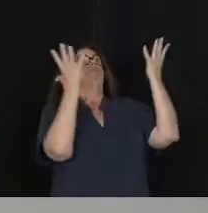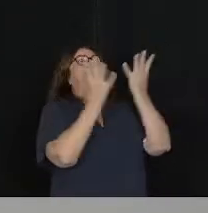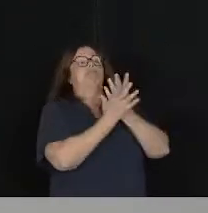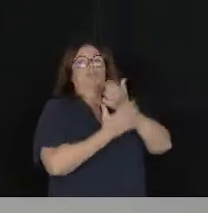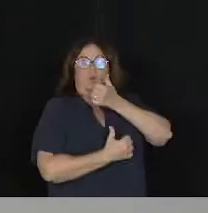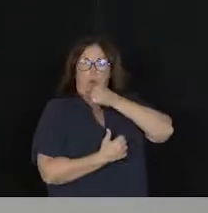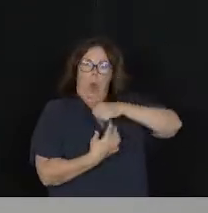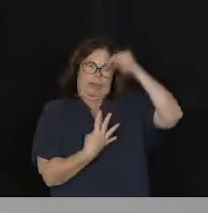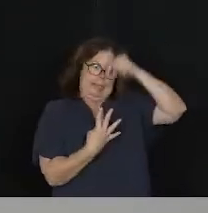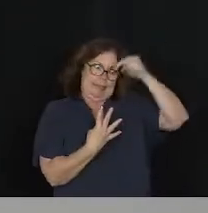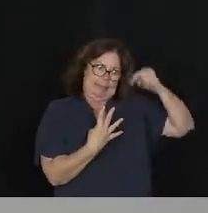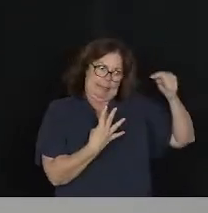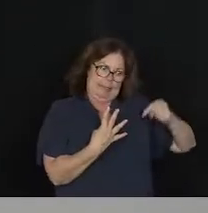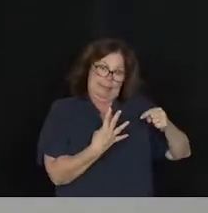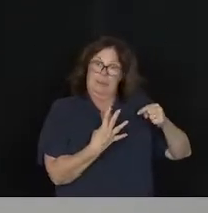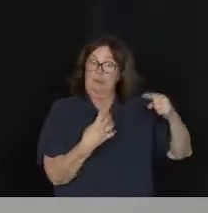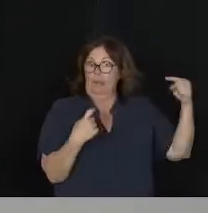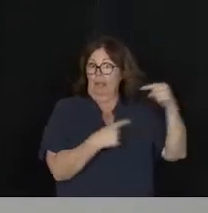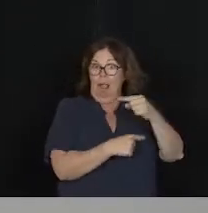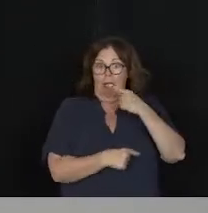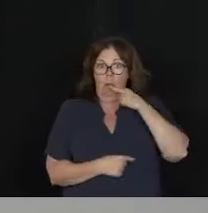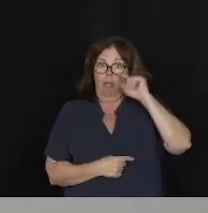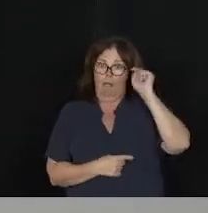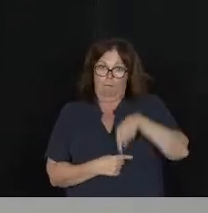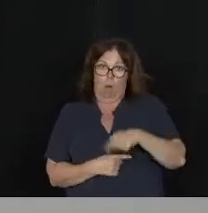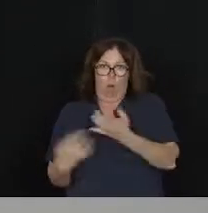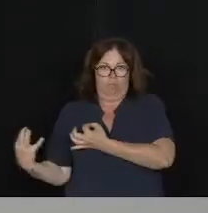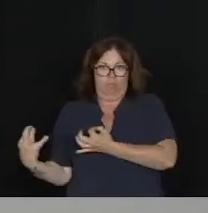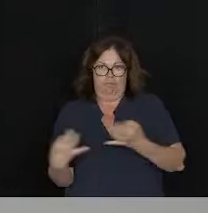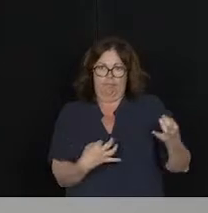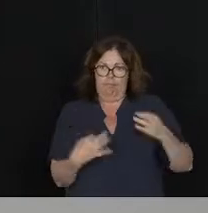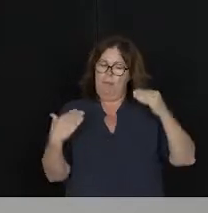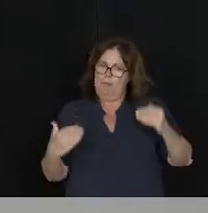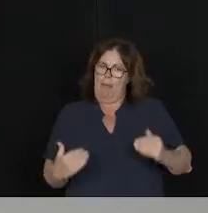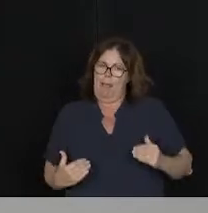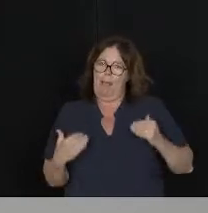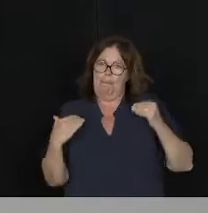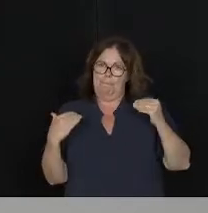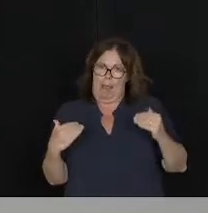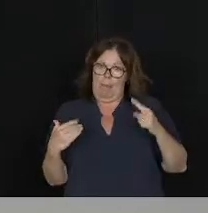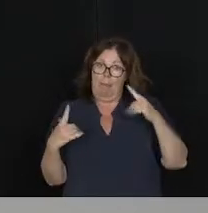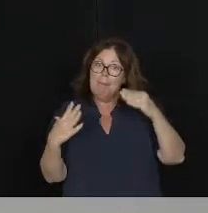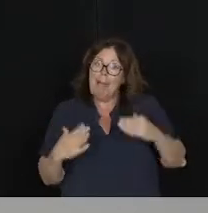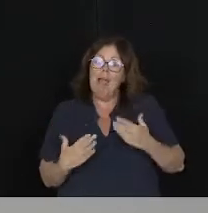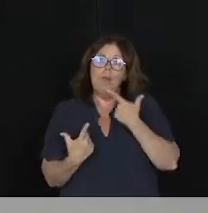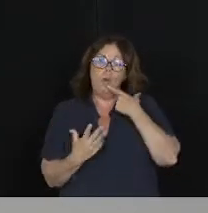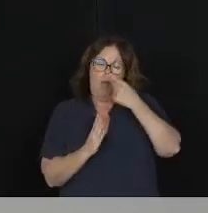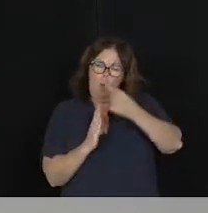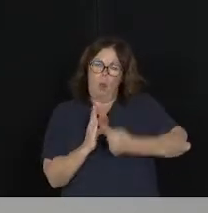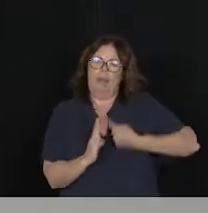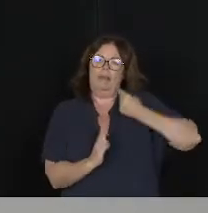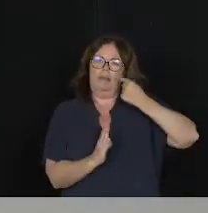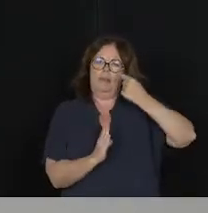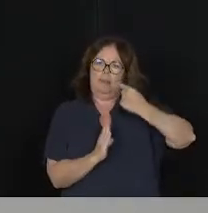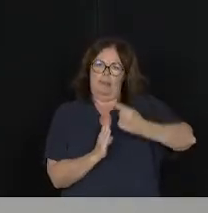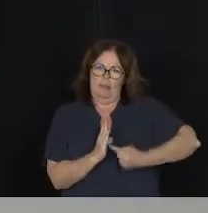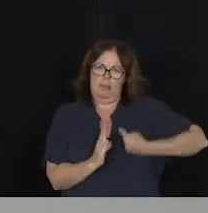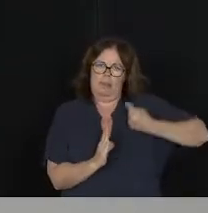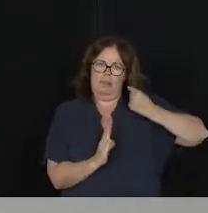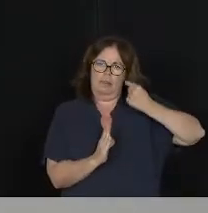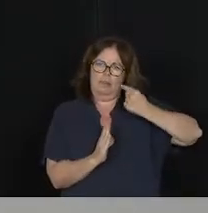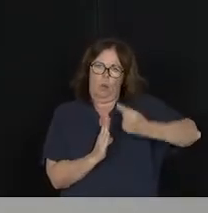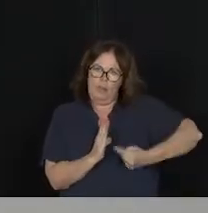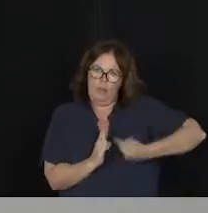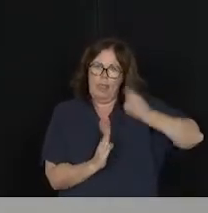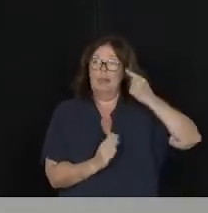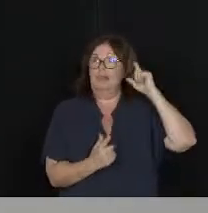imposent dès lors une régularité proche pour beaucoup d'acteurs, enseignants et élèves, de la routine. De la routine,